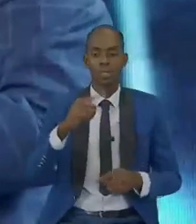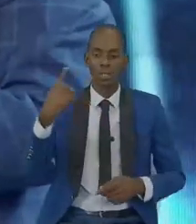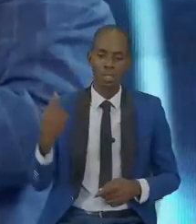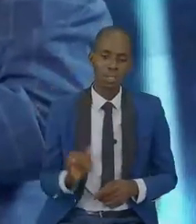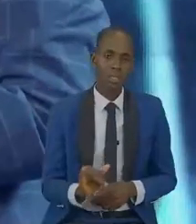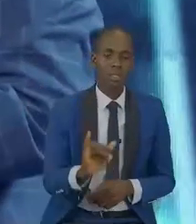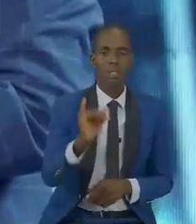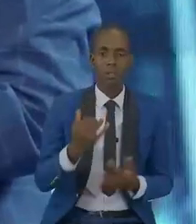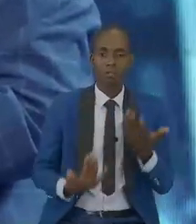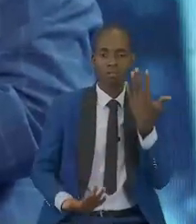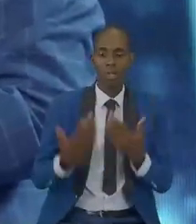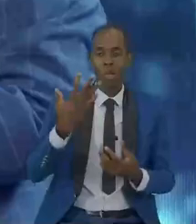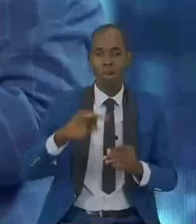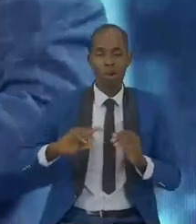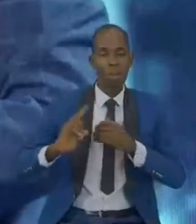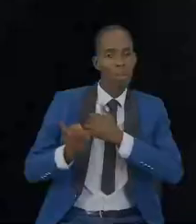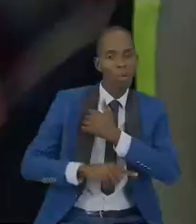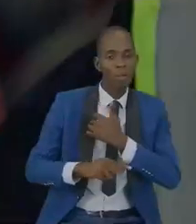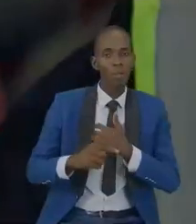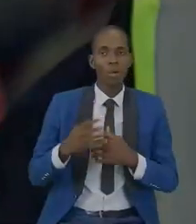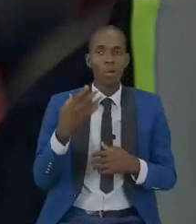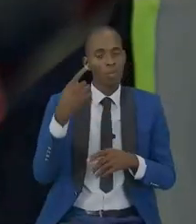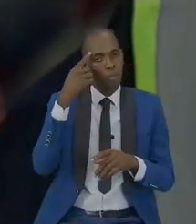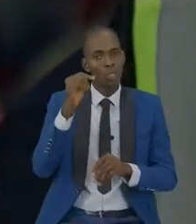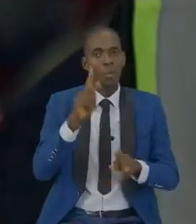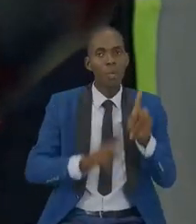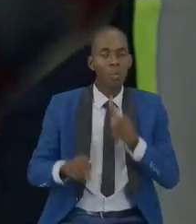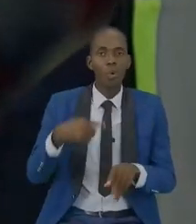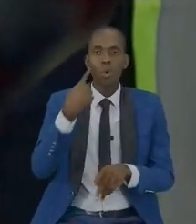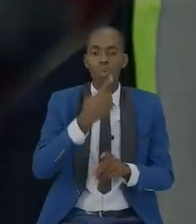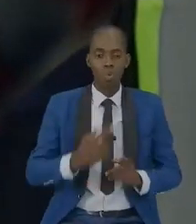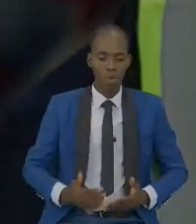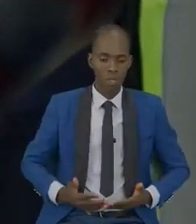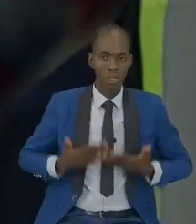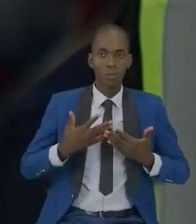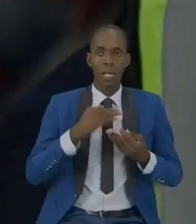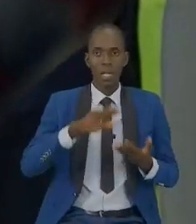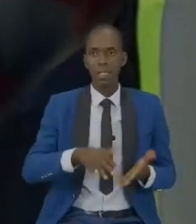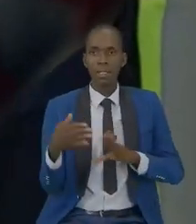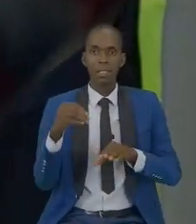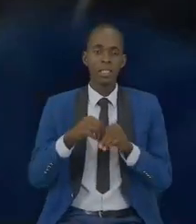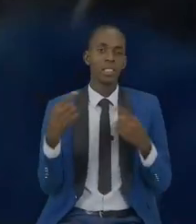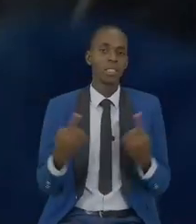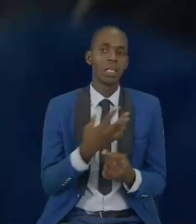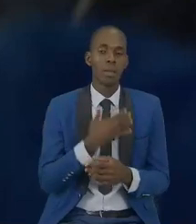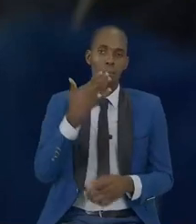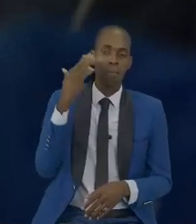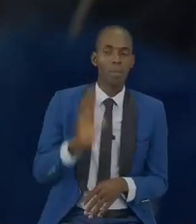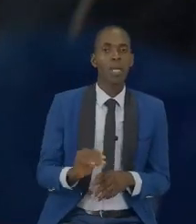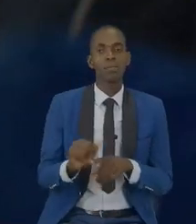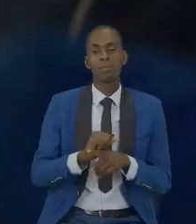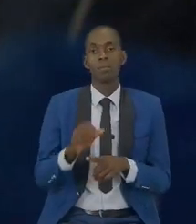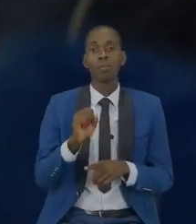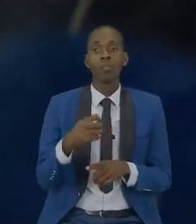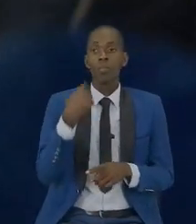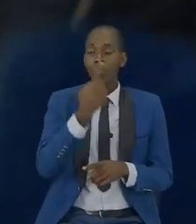être prêt à ne pas rentrer dans la fournaise éternelle de châtiment pour les gens qui vivent et